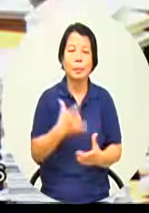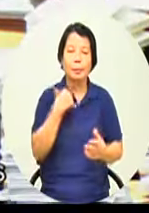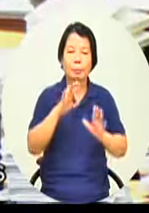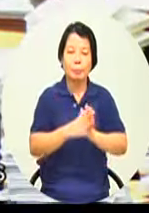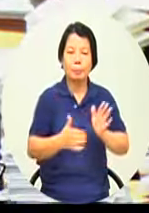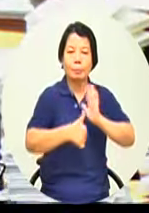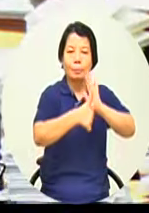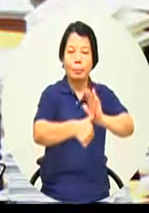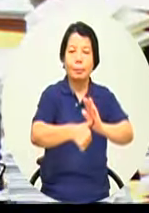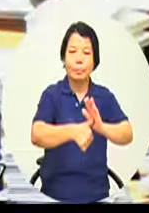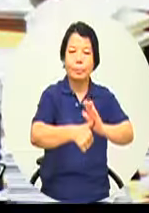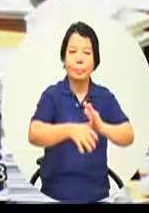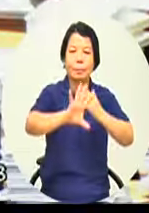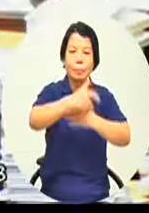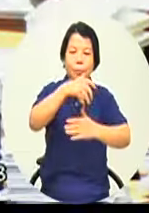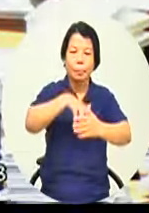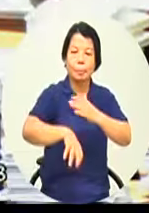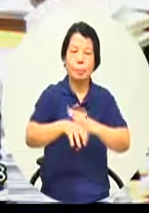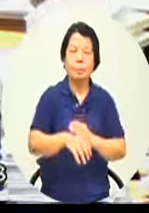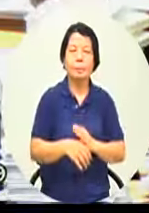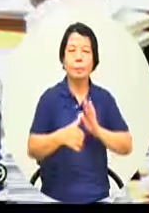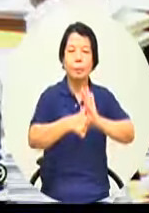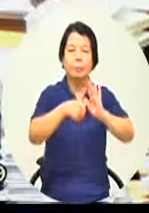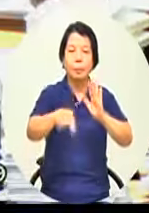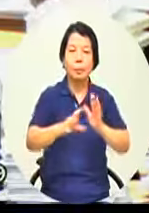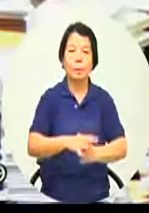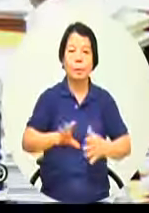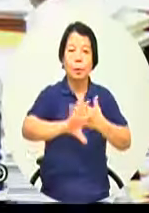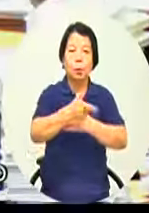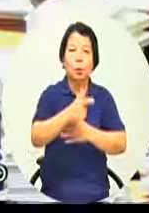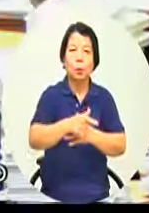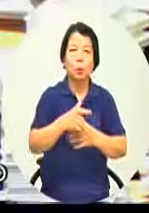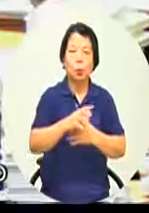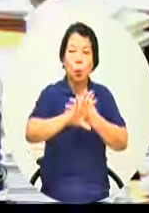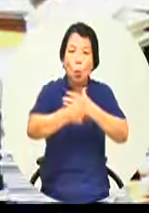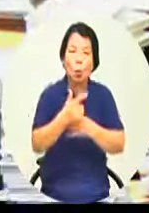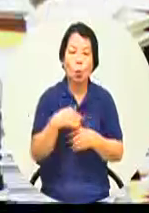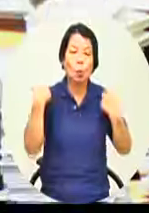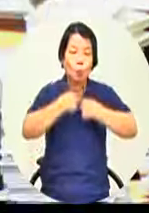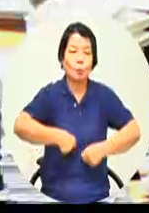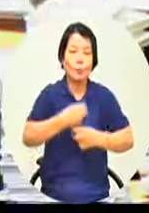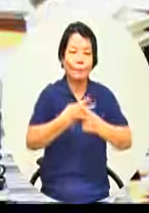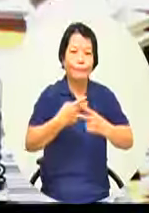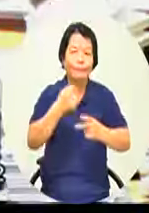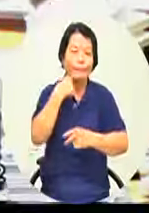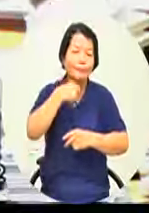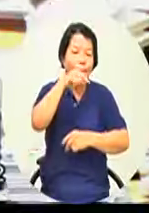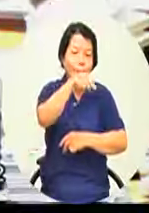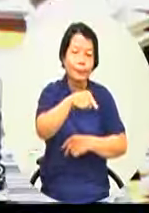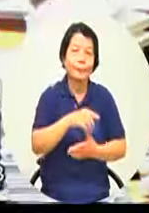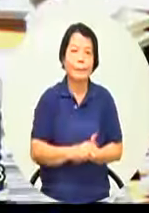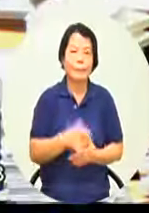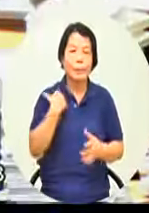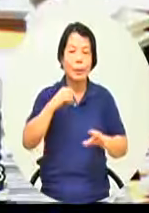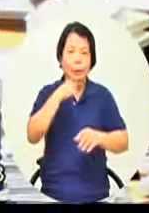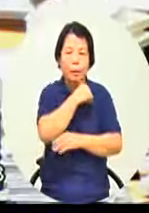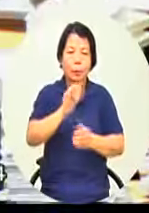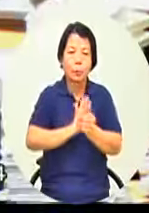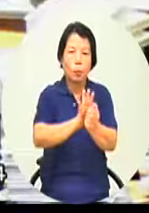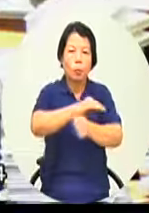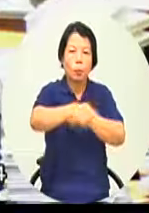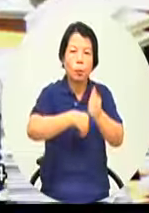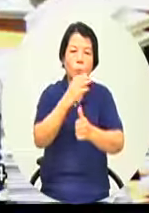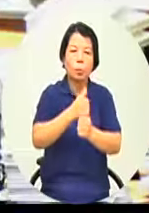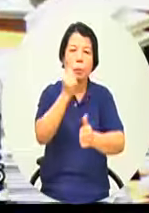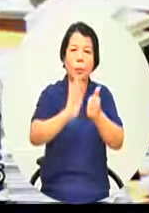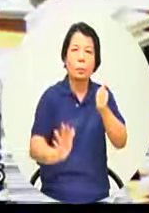的一座猴子山啊，其实很多国外背包客很喜欢去那边。好，那台湾政府在推动整个生态保育的过